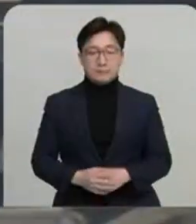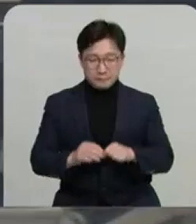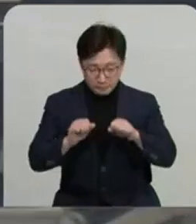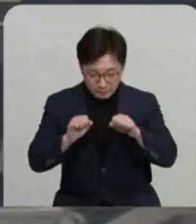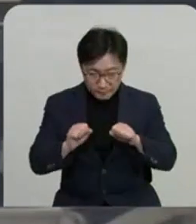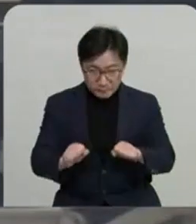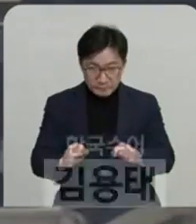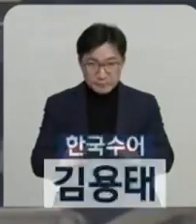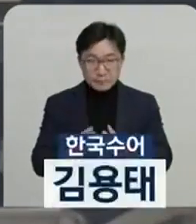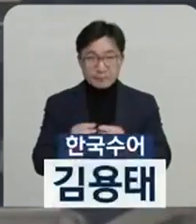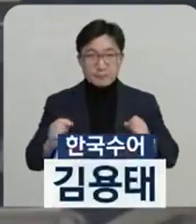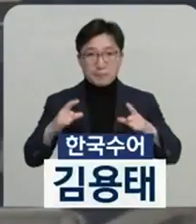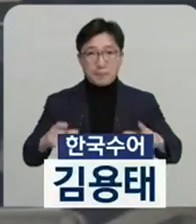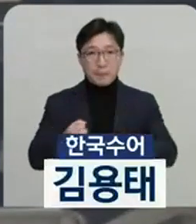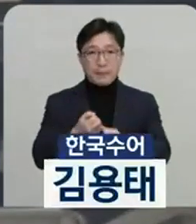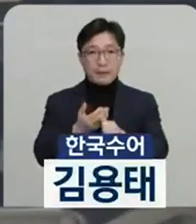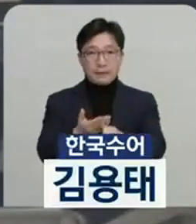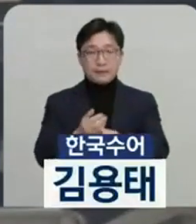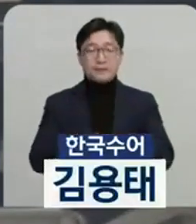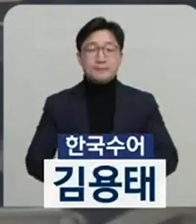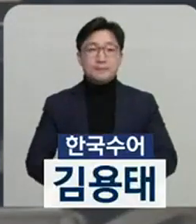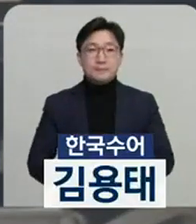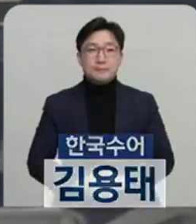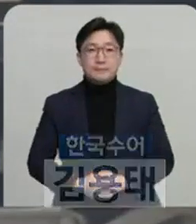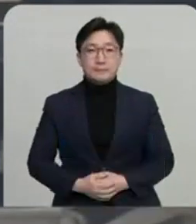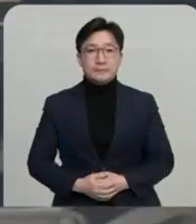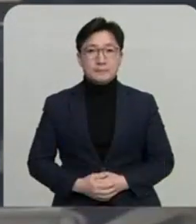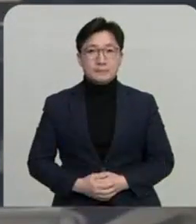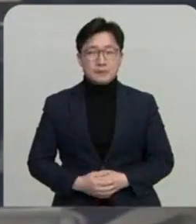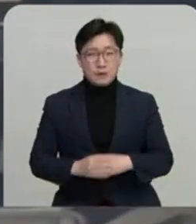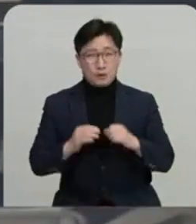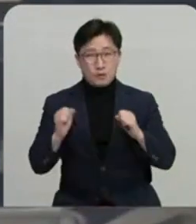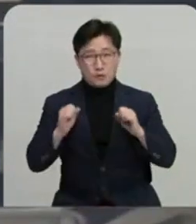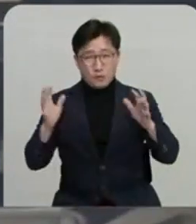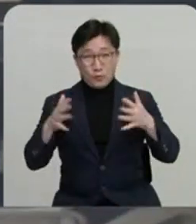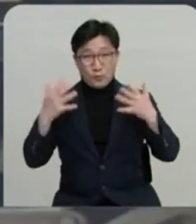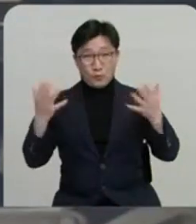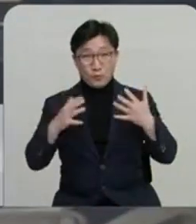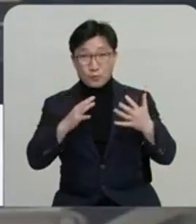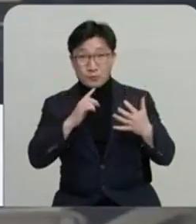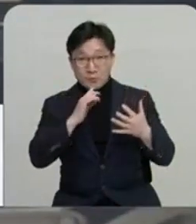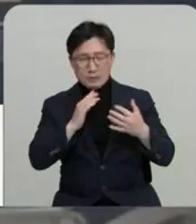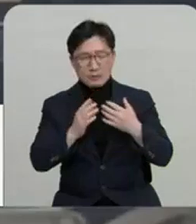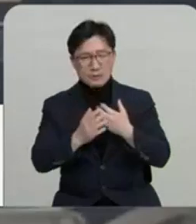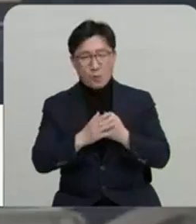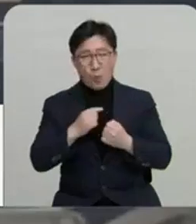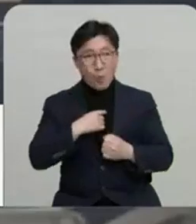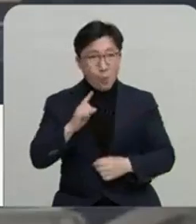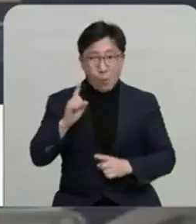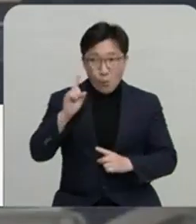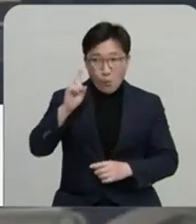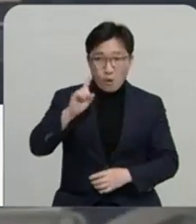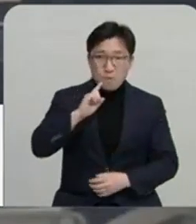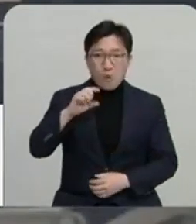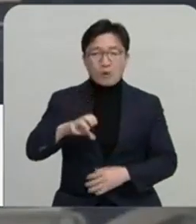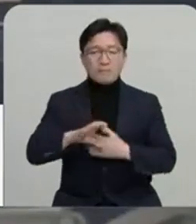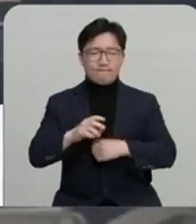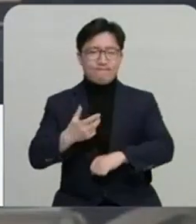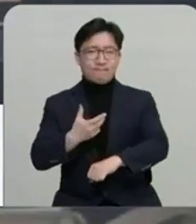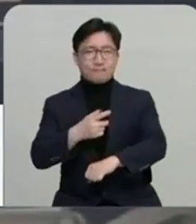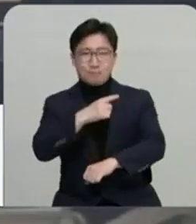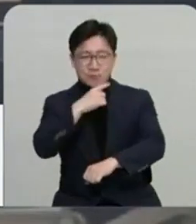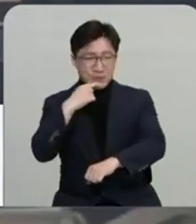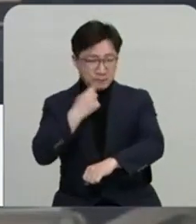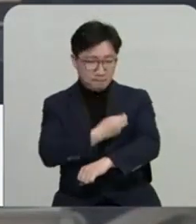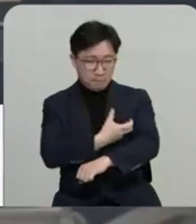여러분 안녕하십니까? 9시 전북권 뉴스입니다. 찬바람이 불기 시작하면 긴장하는 곳이 있습니다. 바로 헌혈의